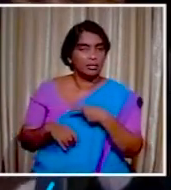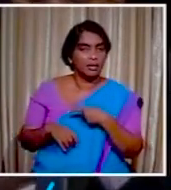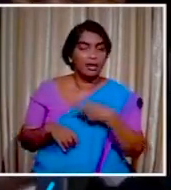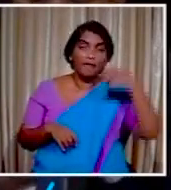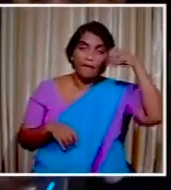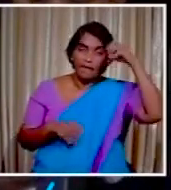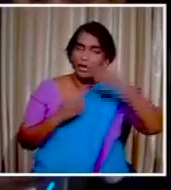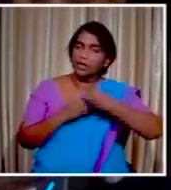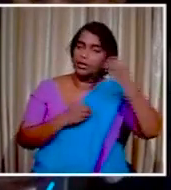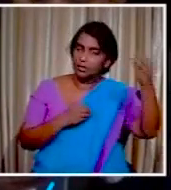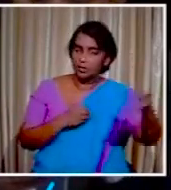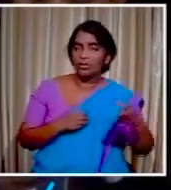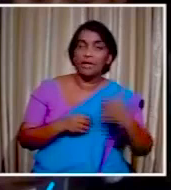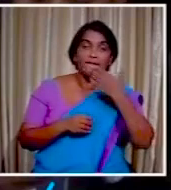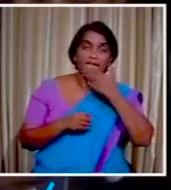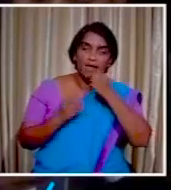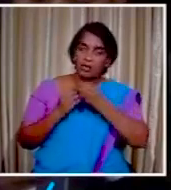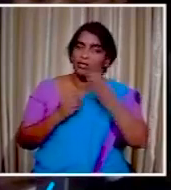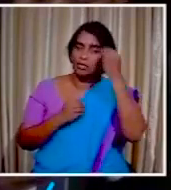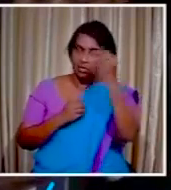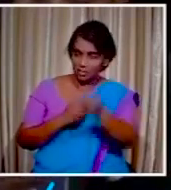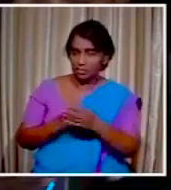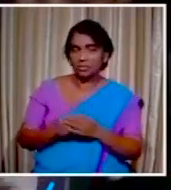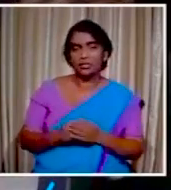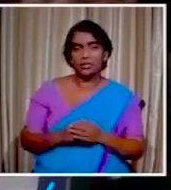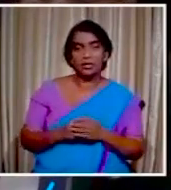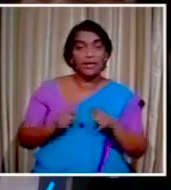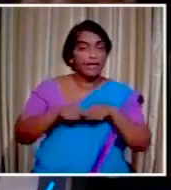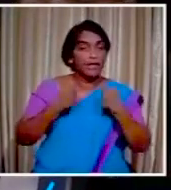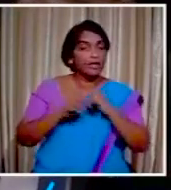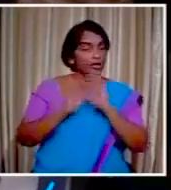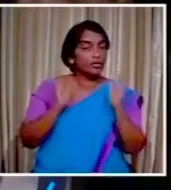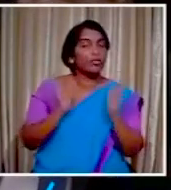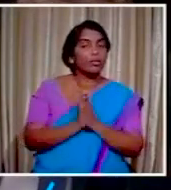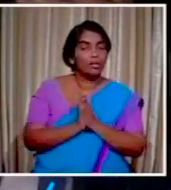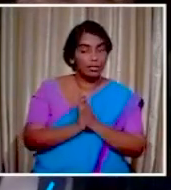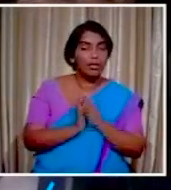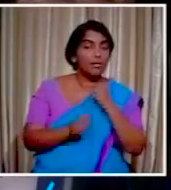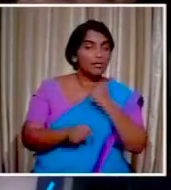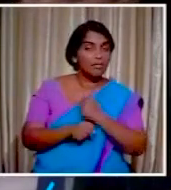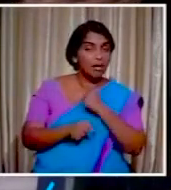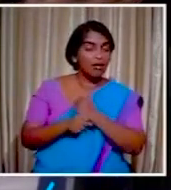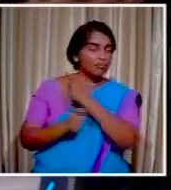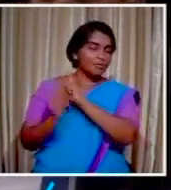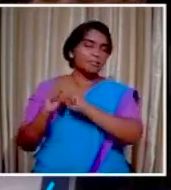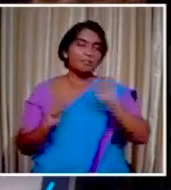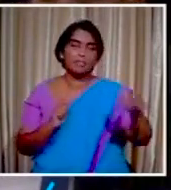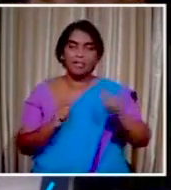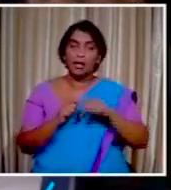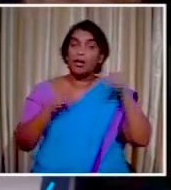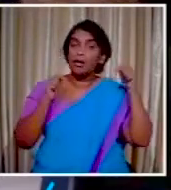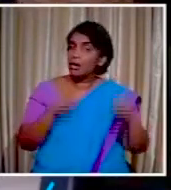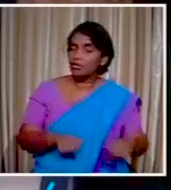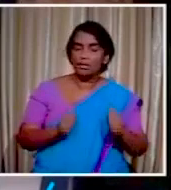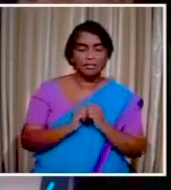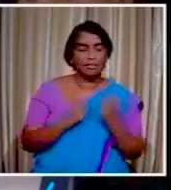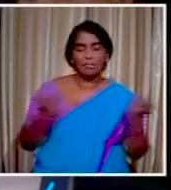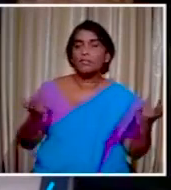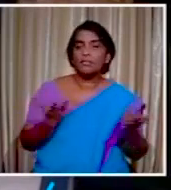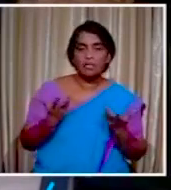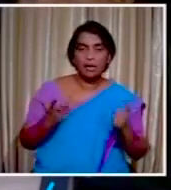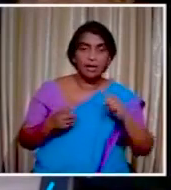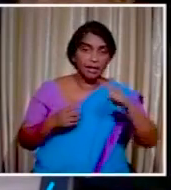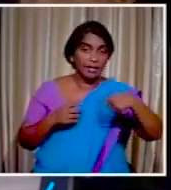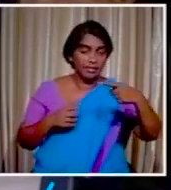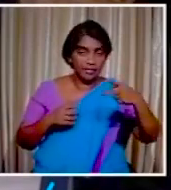විදුලිය දුන්නේ, ජලය දුන්නේ. මේ වියදම් සියල්ලම මහා භාණ්ඩාගාරයෙන් දරුවේ. අද ඒ තත්ත්වේ කරන්න බෑ. දැන් හෙට